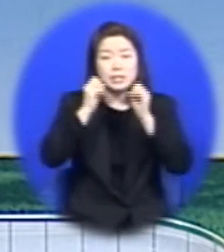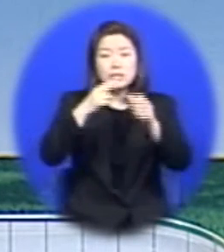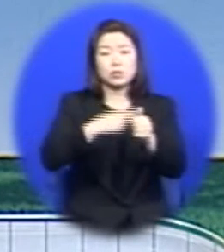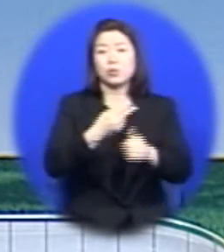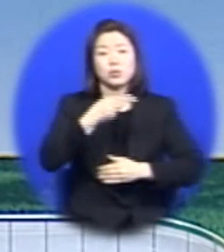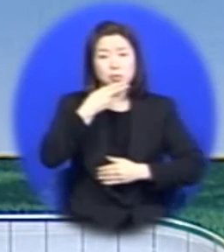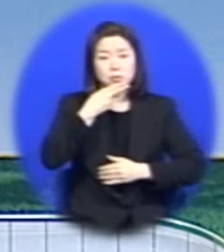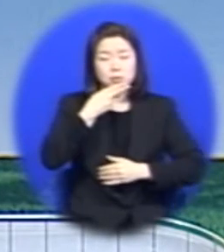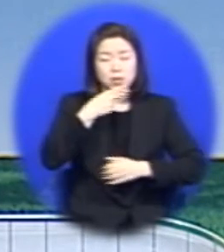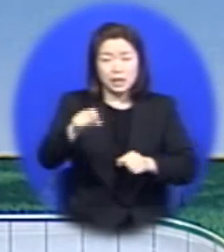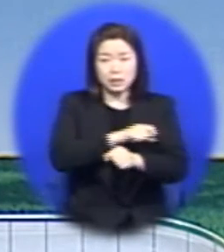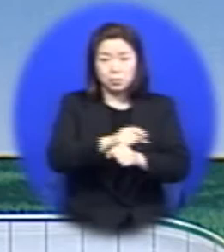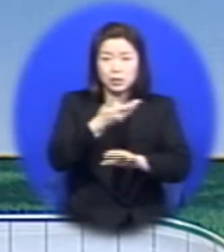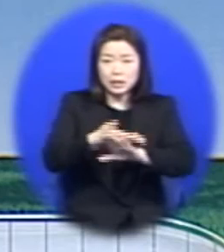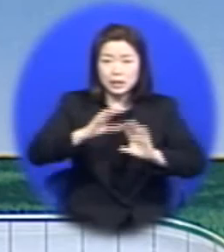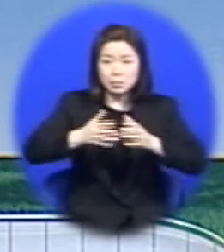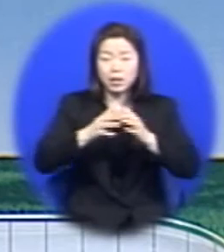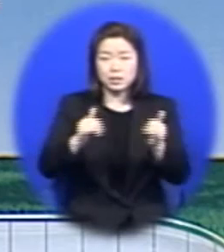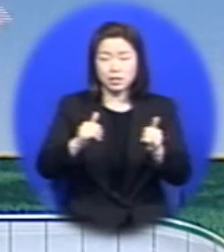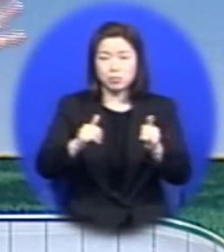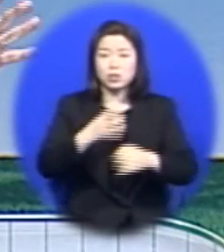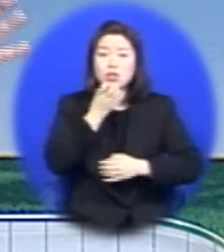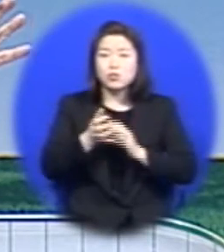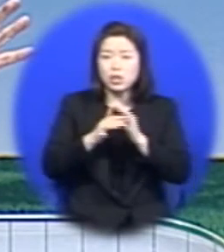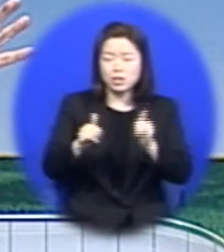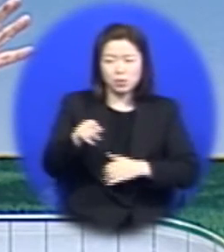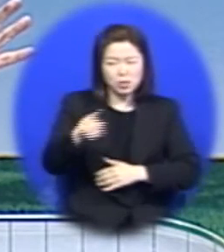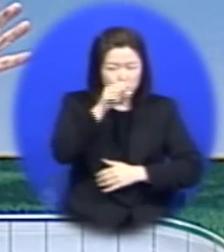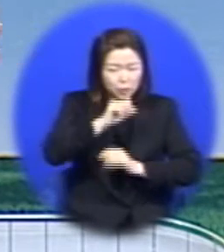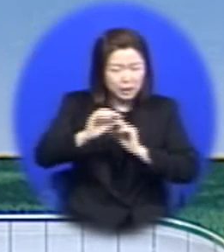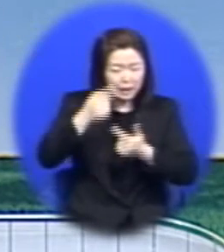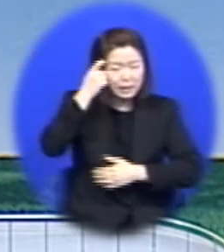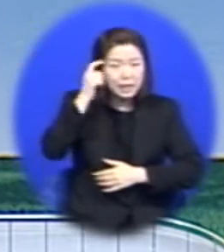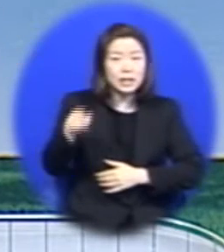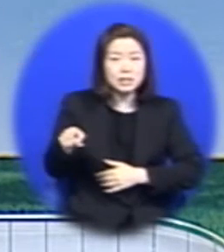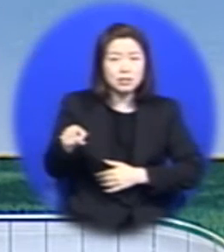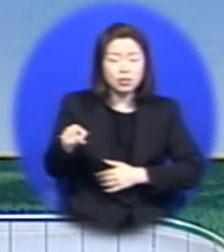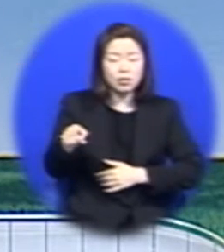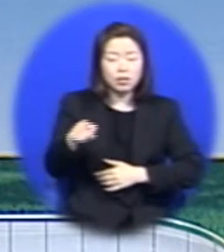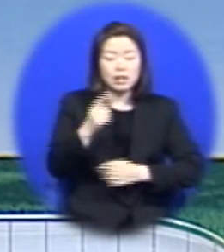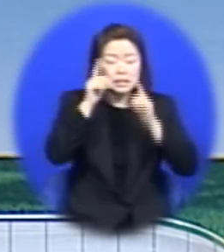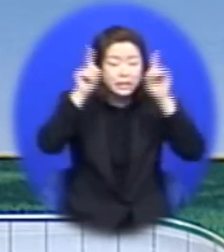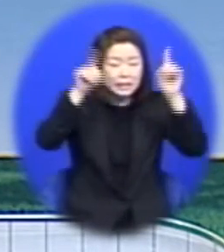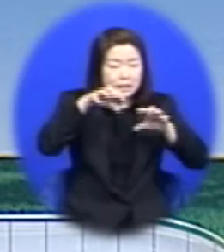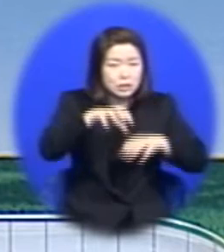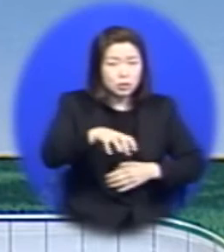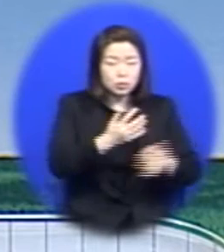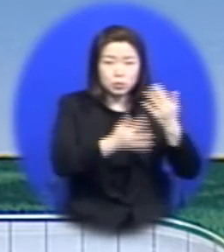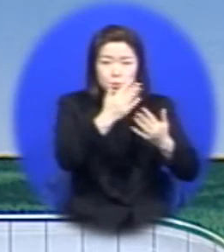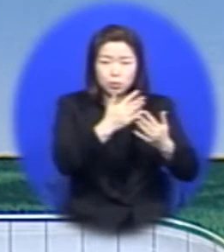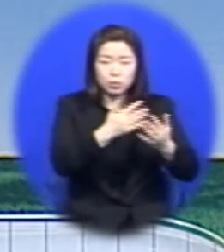특히 이방인들은 유대인들이 아주 안 좋게 여기던 사람들입니다. 지옥의 불쏘시개로 만들었다고까지